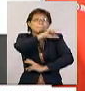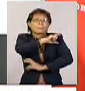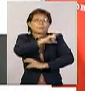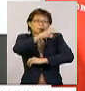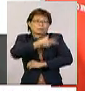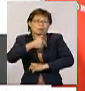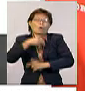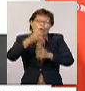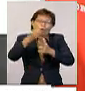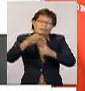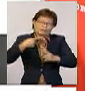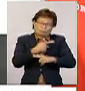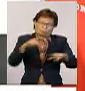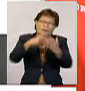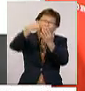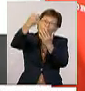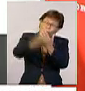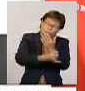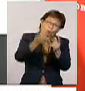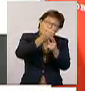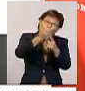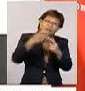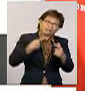buatkan satu projek yang